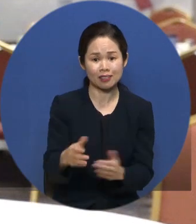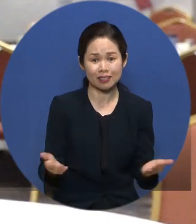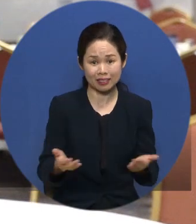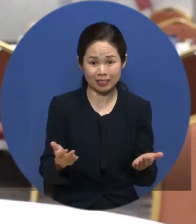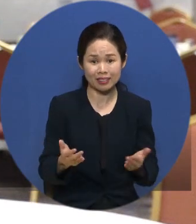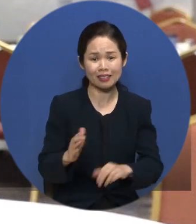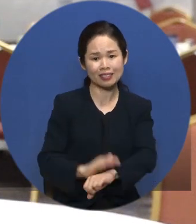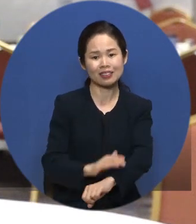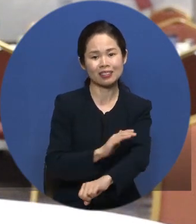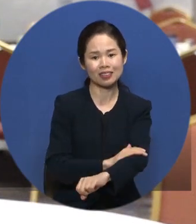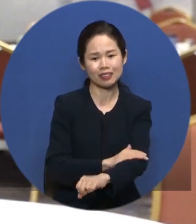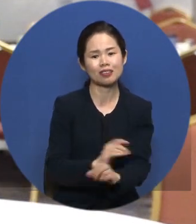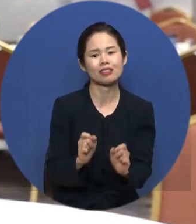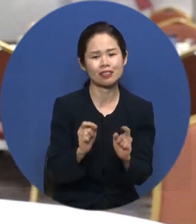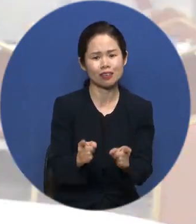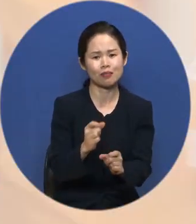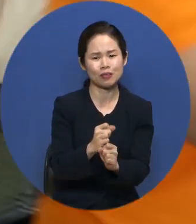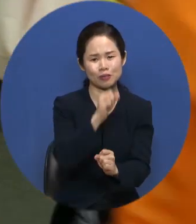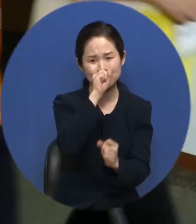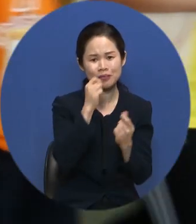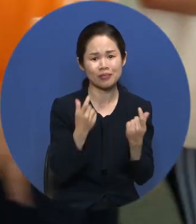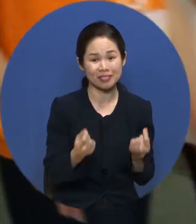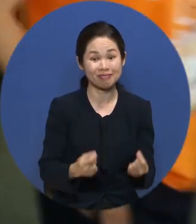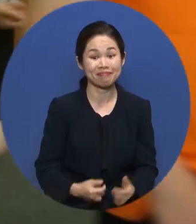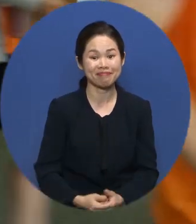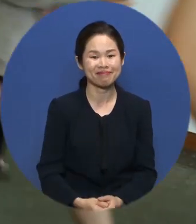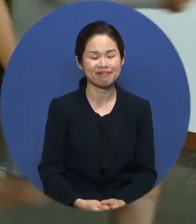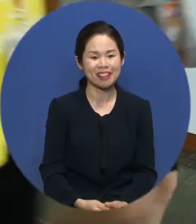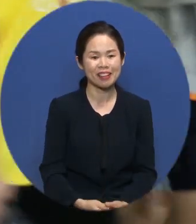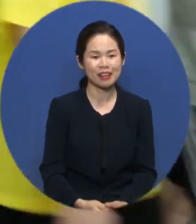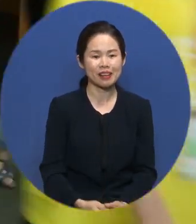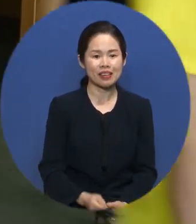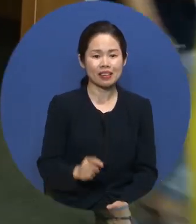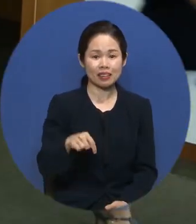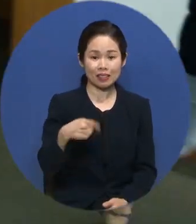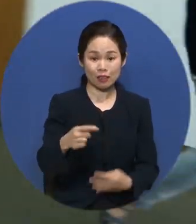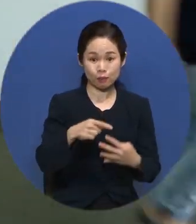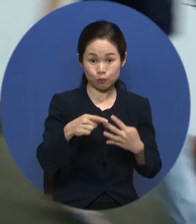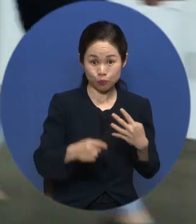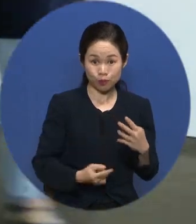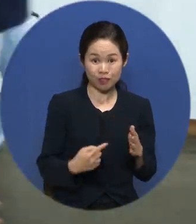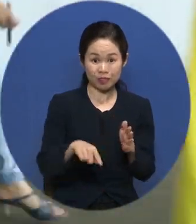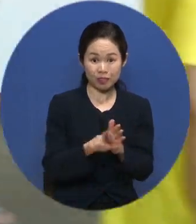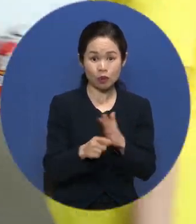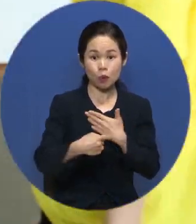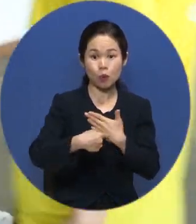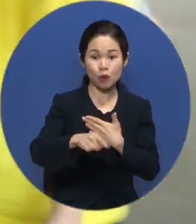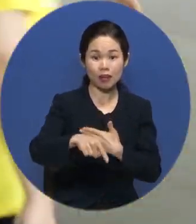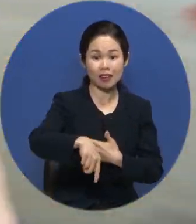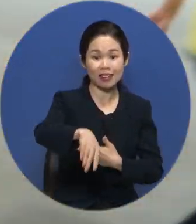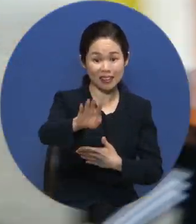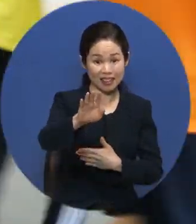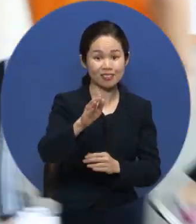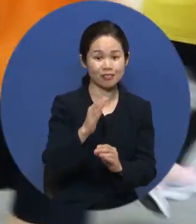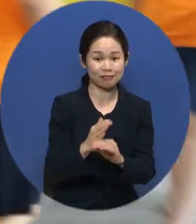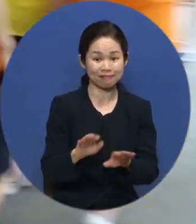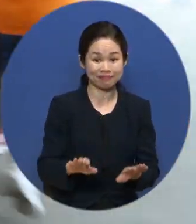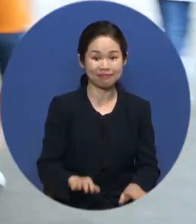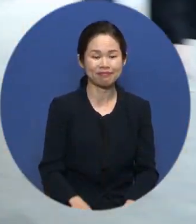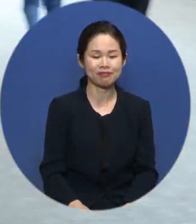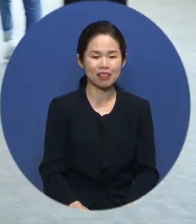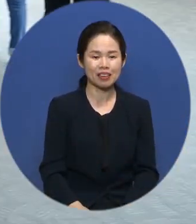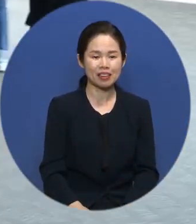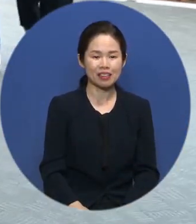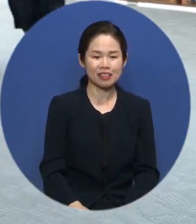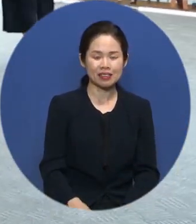수 있으면 좋겠다고 생각합니다. 다음 프로그램을 위해 야외로 이동하는 멘티와 멘토들. 함께